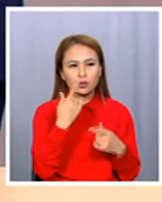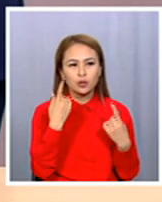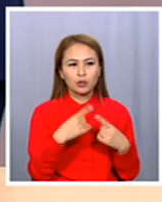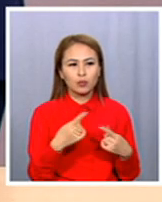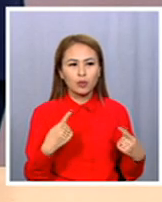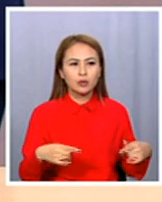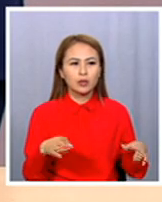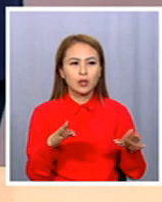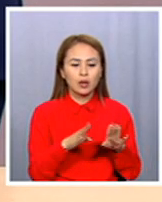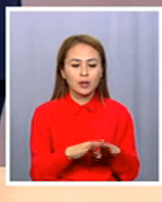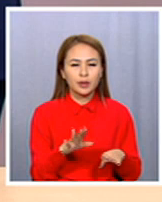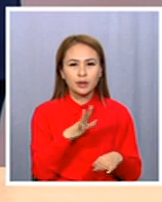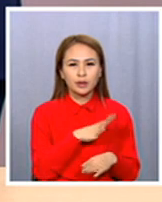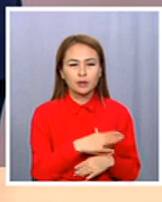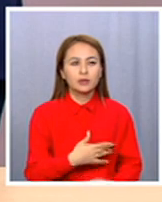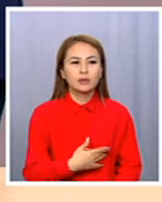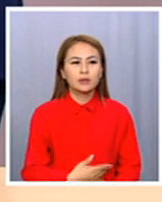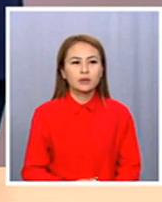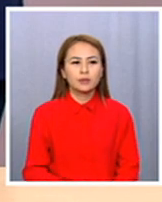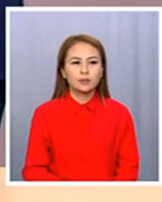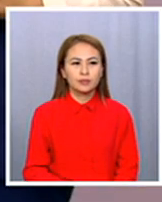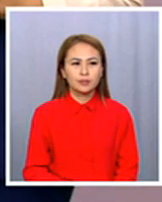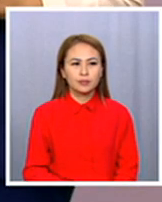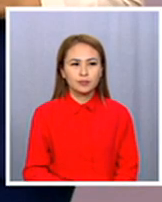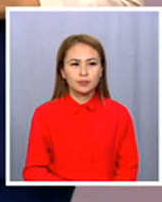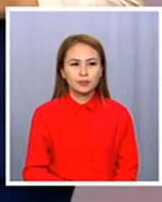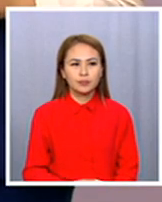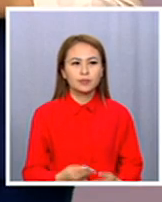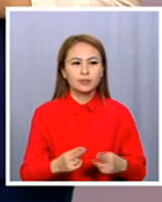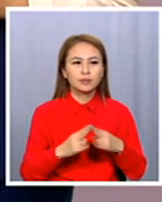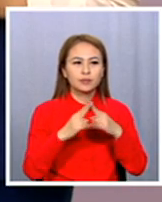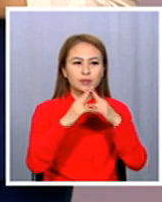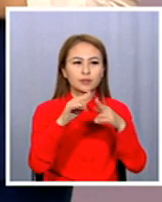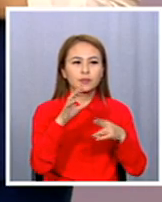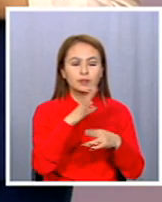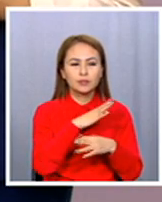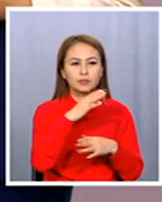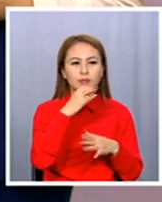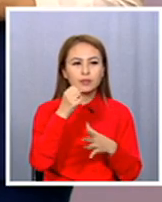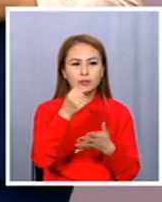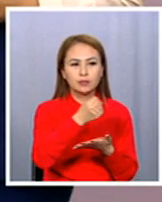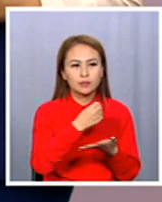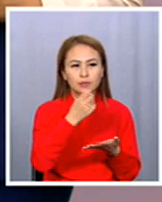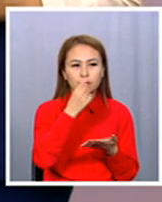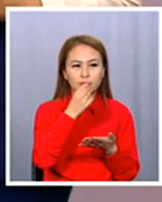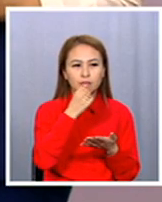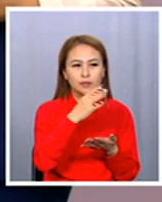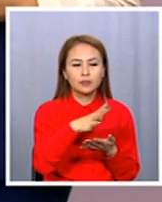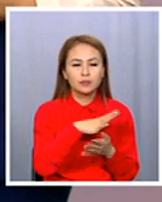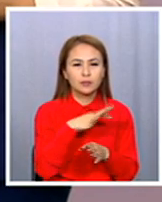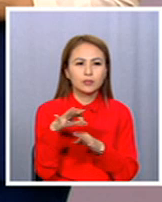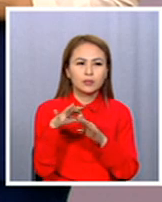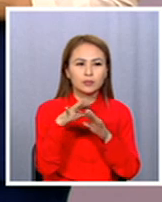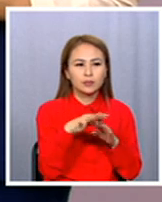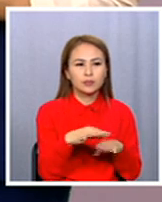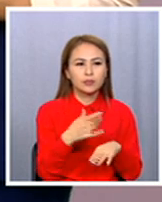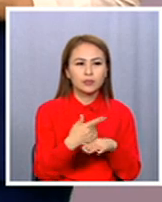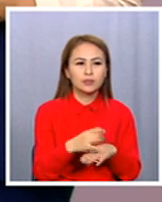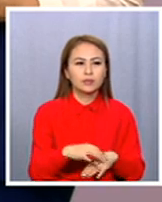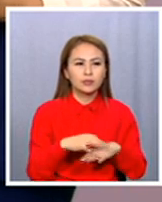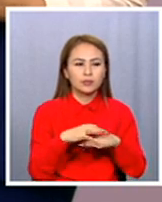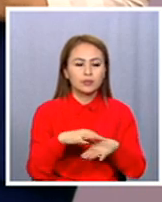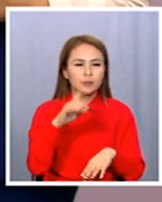түрлі ботқа, тауық еті болады. Ғарышкерлерге сықпадағы тағамдарды алып жүру, қолдану